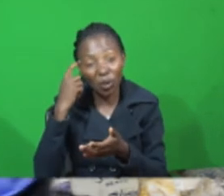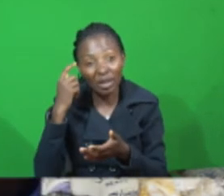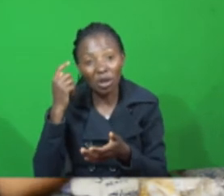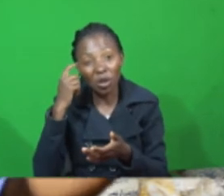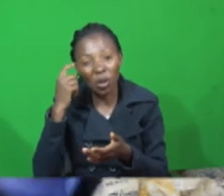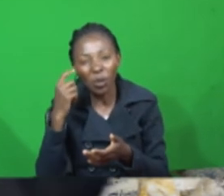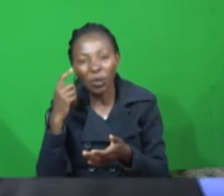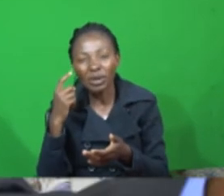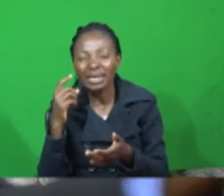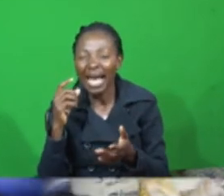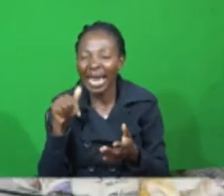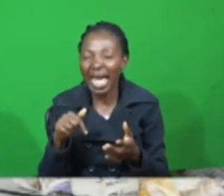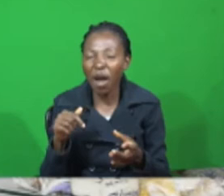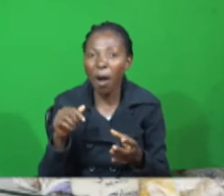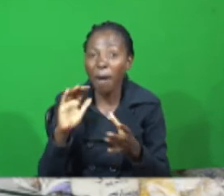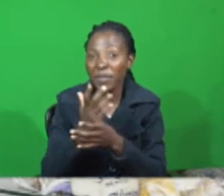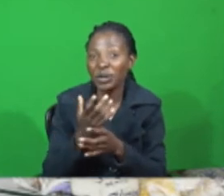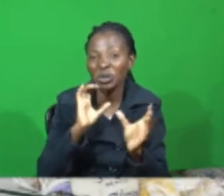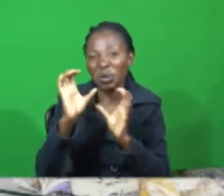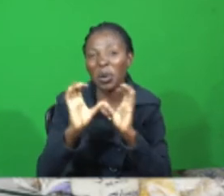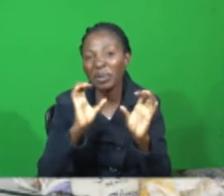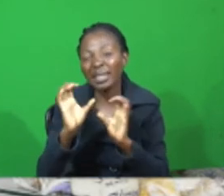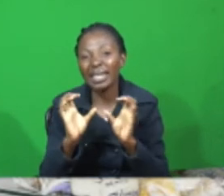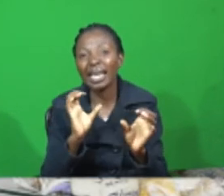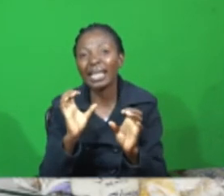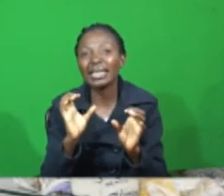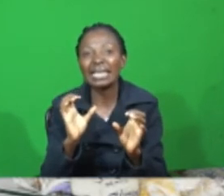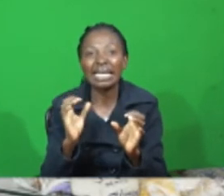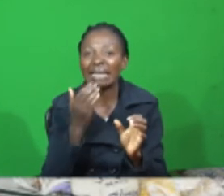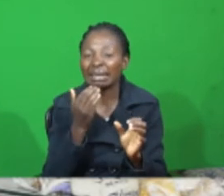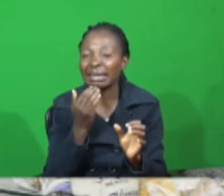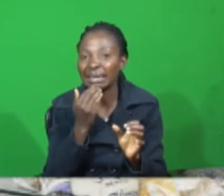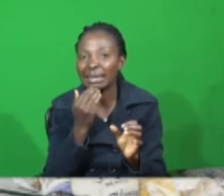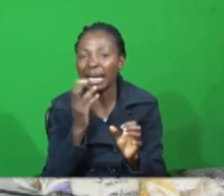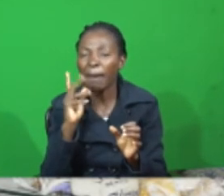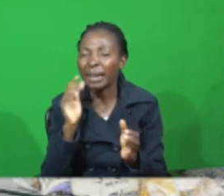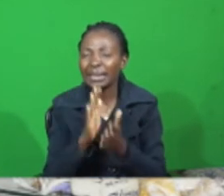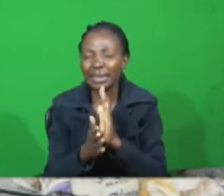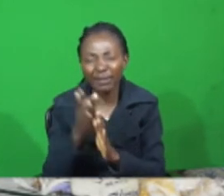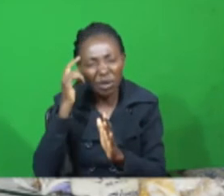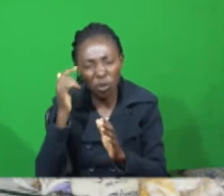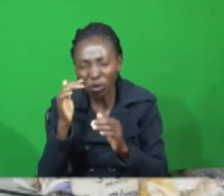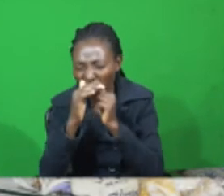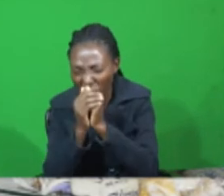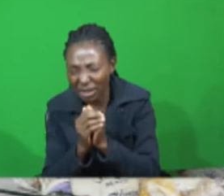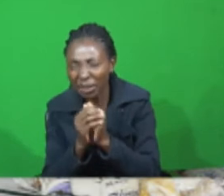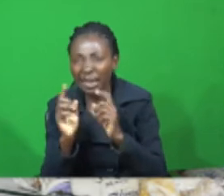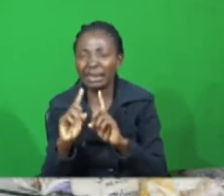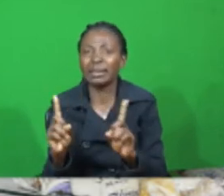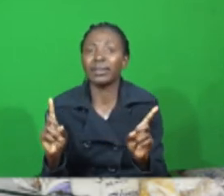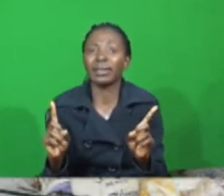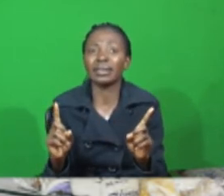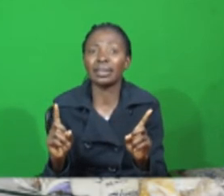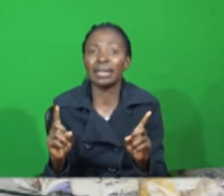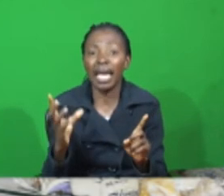Muchingoti neuti masaisa eku Canada neku Zimbabwe. Aruku fambirana. Musinga cherecheza uti zinamato zaka siyana. Kutawara